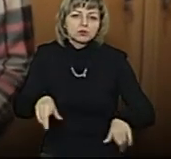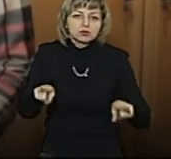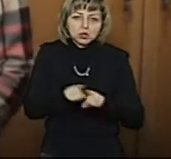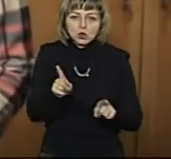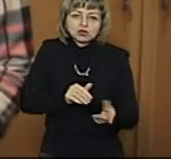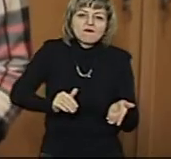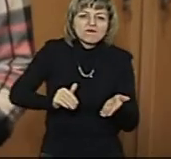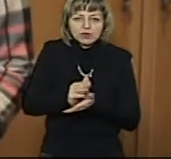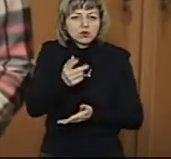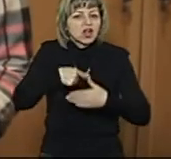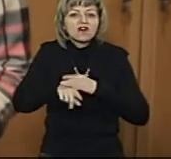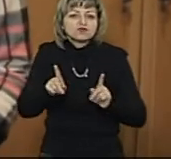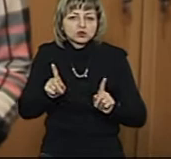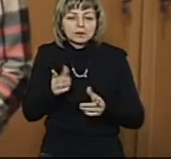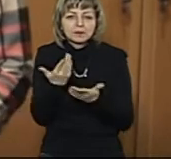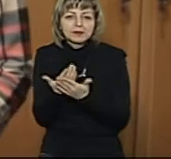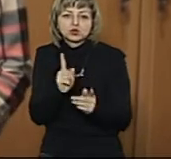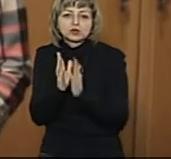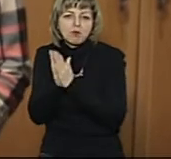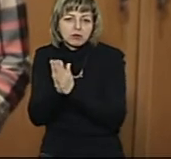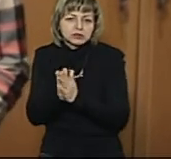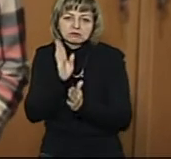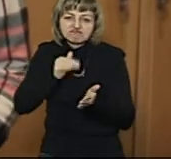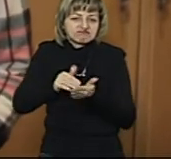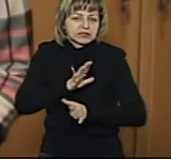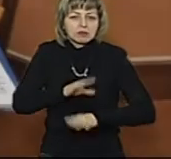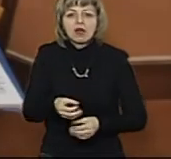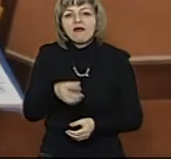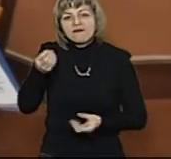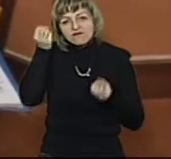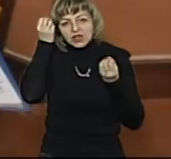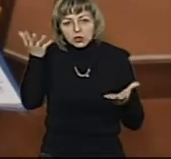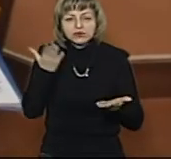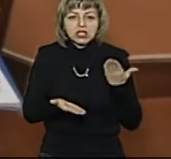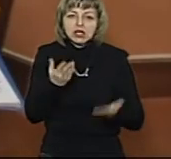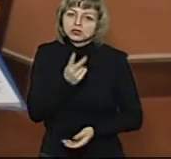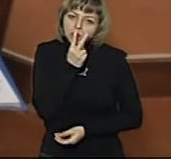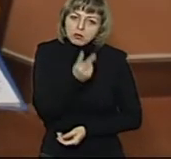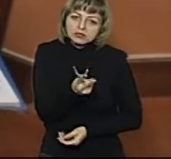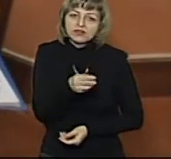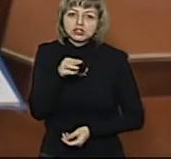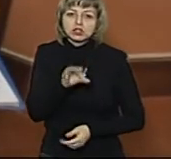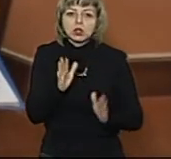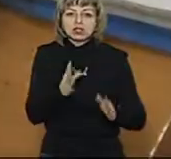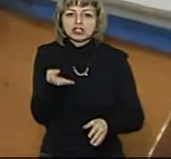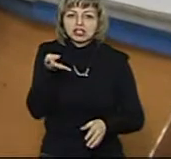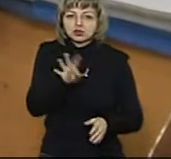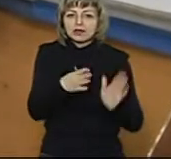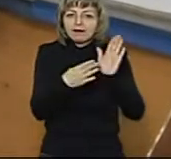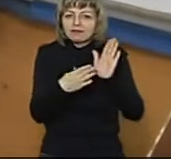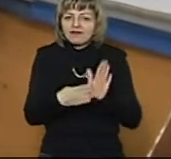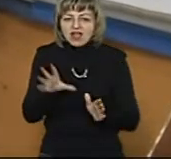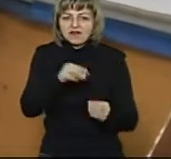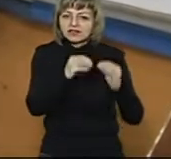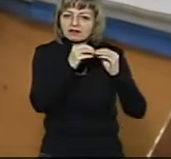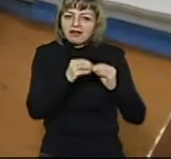відмовляла в чомусь. Попросили її, і вона відмовила. Вихована. Якщо подивитися, тут лише 4 дев'ятки, все інше